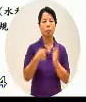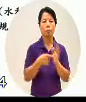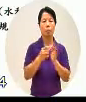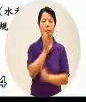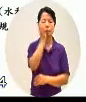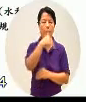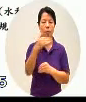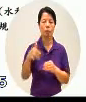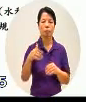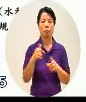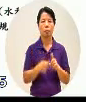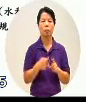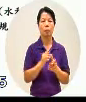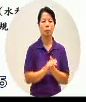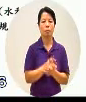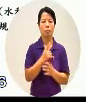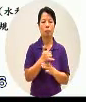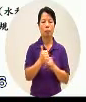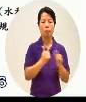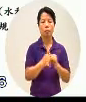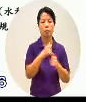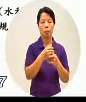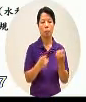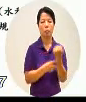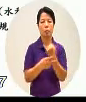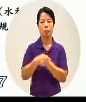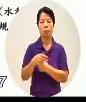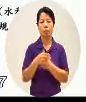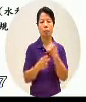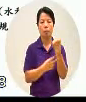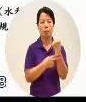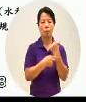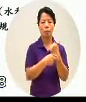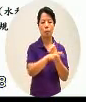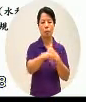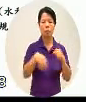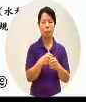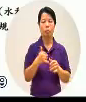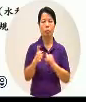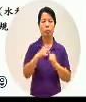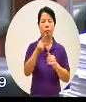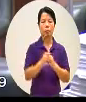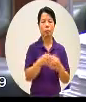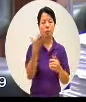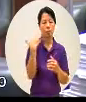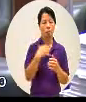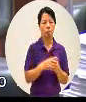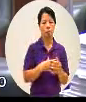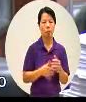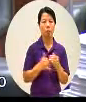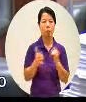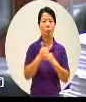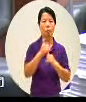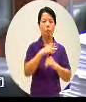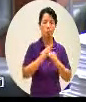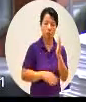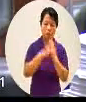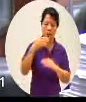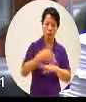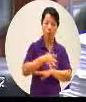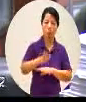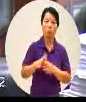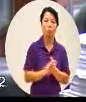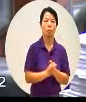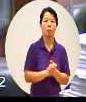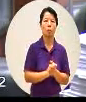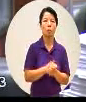山区，我们很多里的里面曾经被饮水的，包括老厝白米，我们后